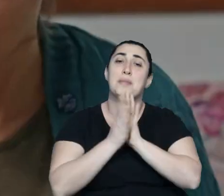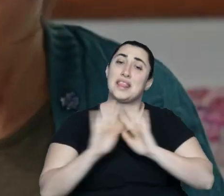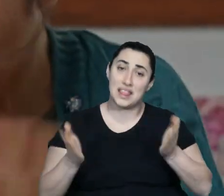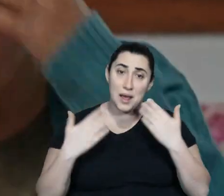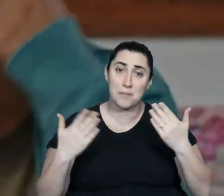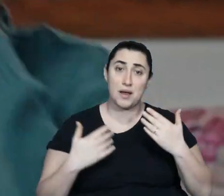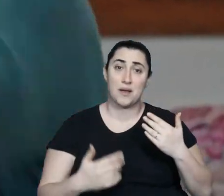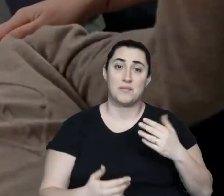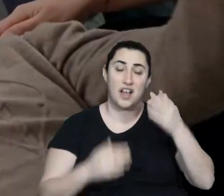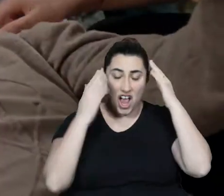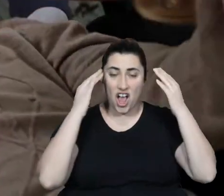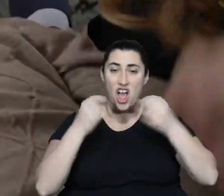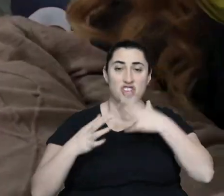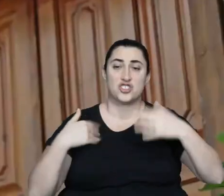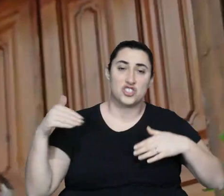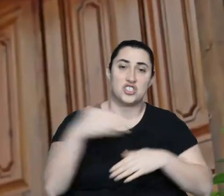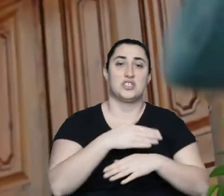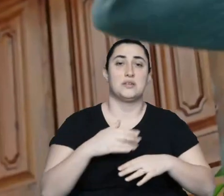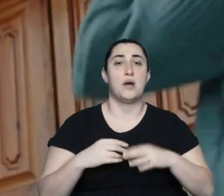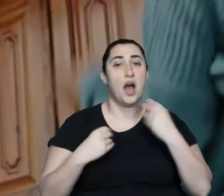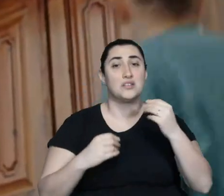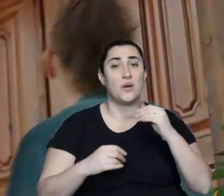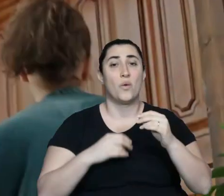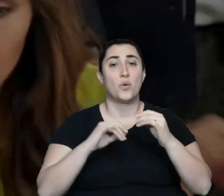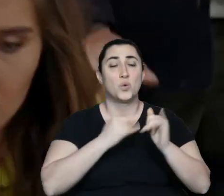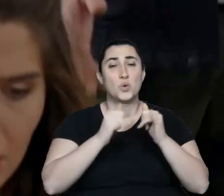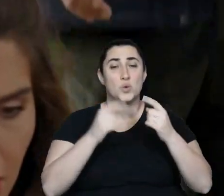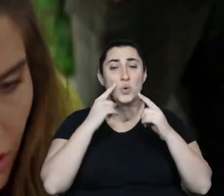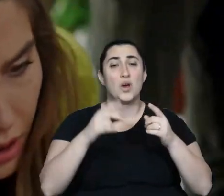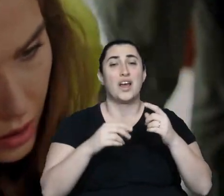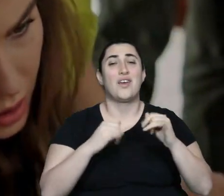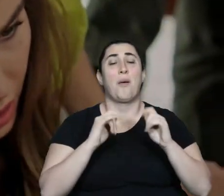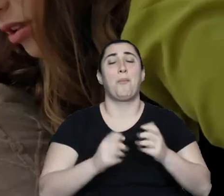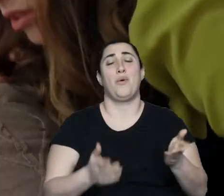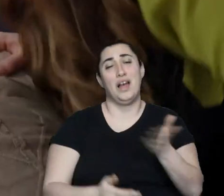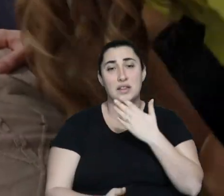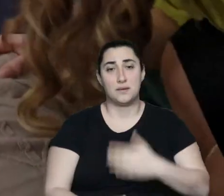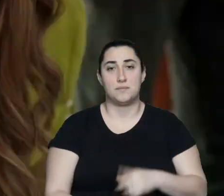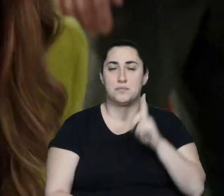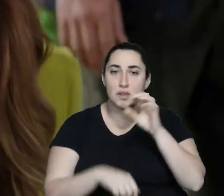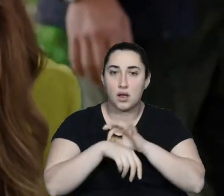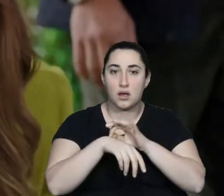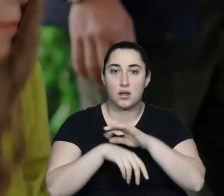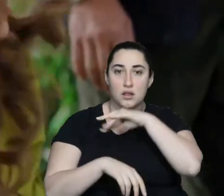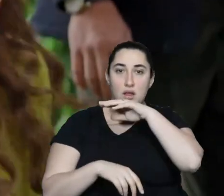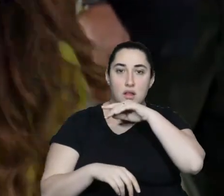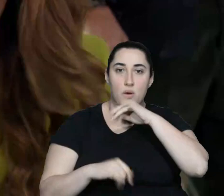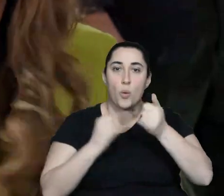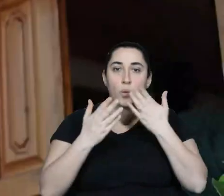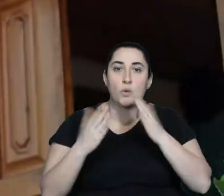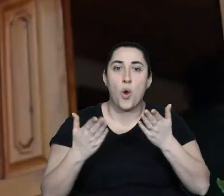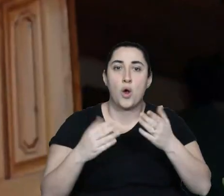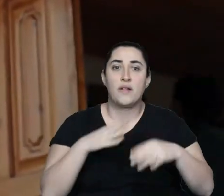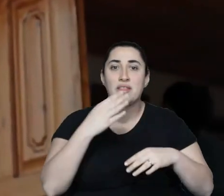hadi. Böyle de çıktım dışarı. Ya kaldırın şu çocuğu yalaza yapıyor hadi. Gökçe başı açık çıkmış içeri koşturdu. Bir dakika dedem yalaza